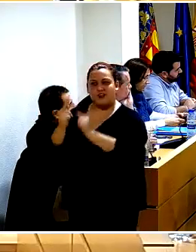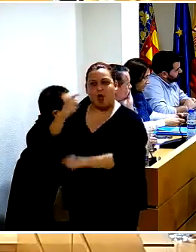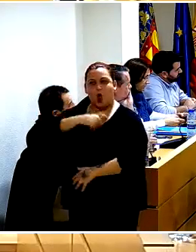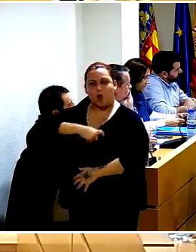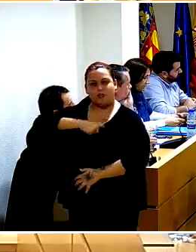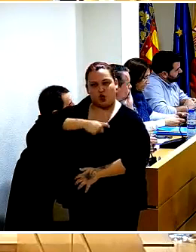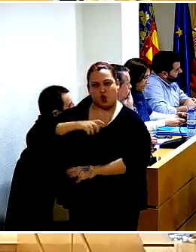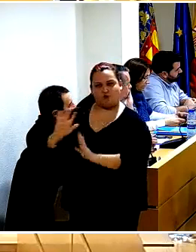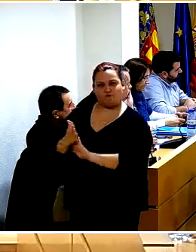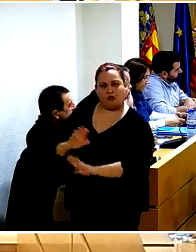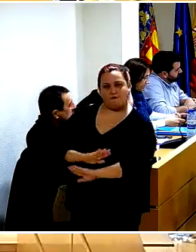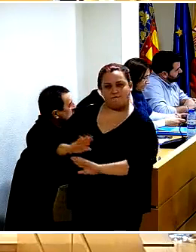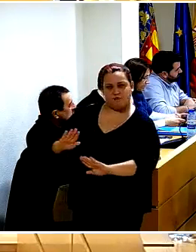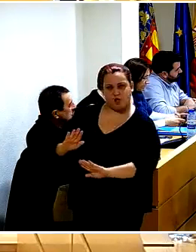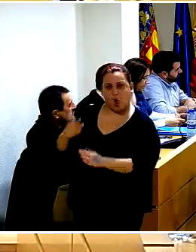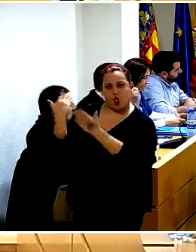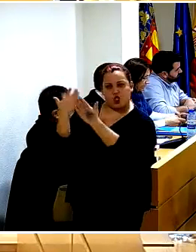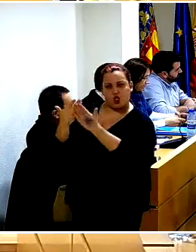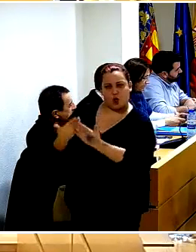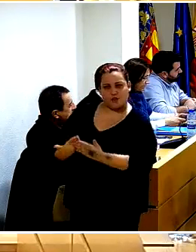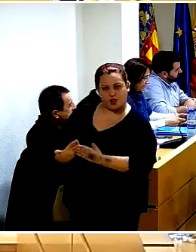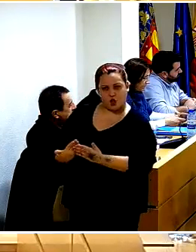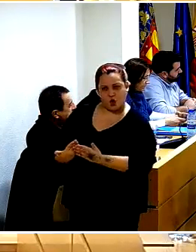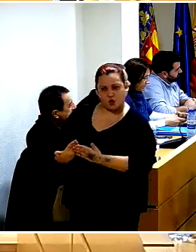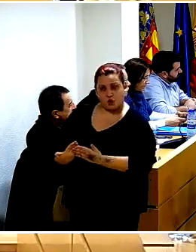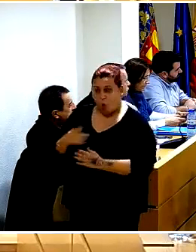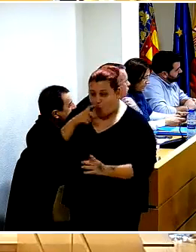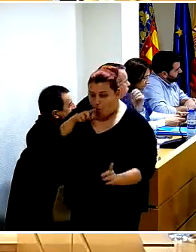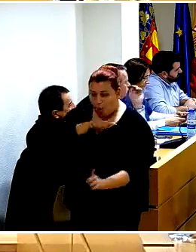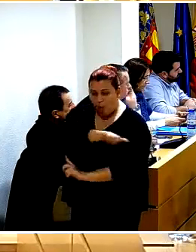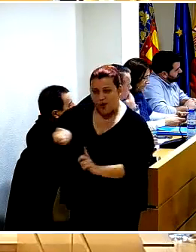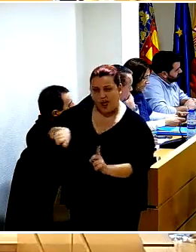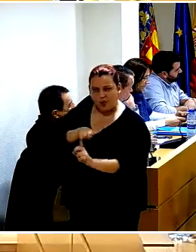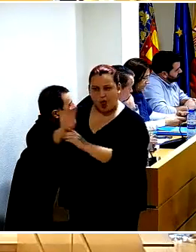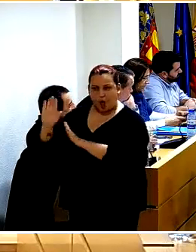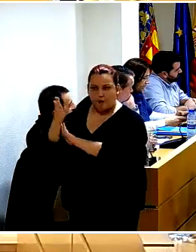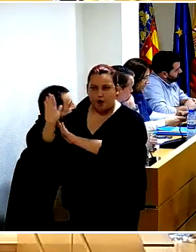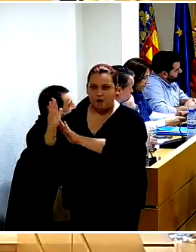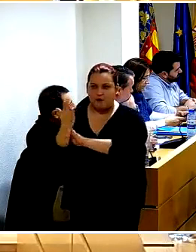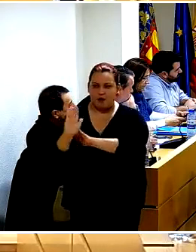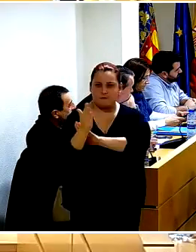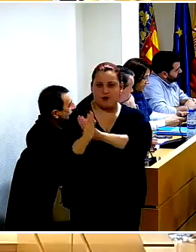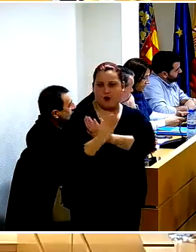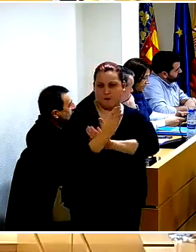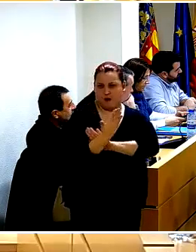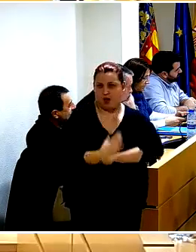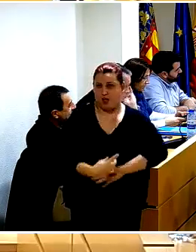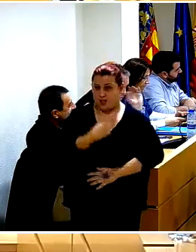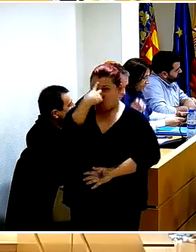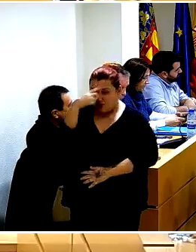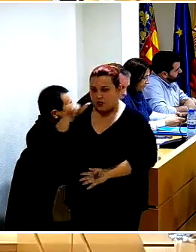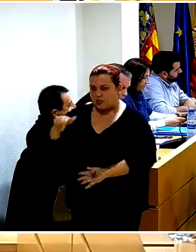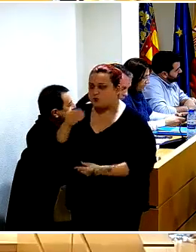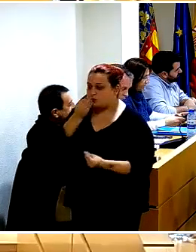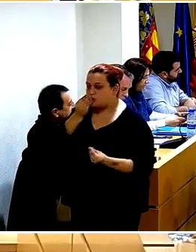on s'aporta la documentació que ha d'anar a debat. N'hi ha tot un any per aportar propostes. Jo crec que això estaria molt bé,